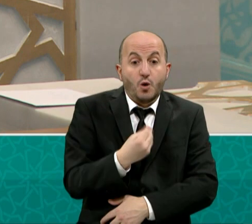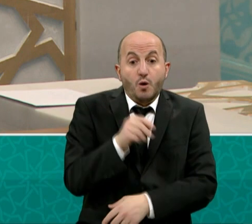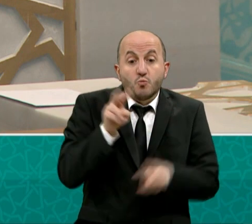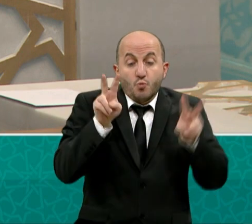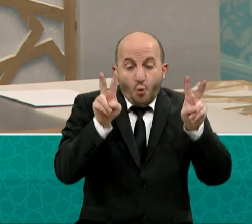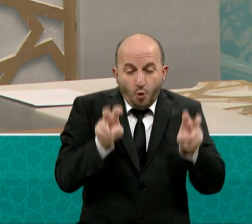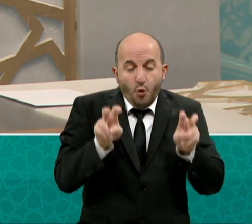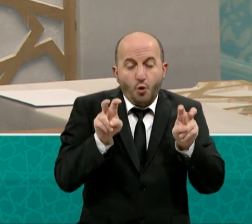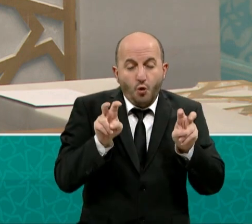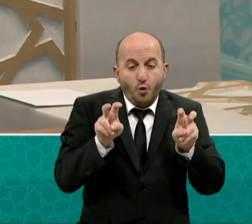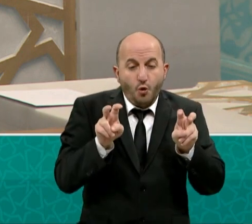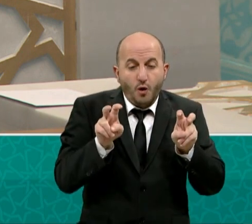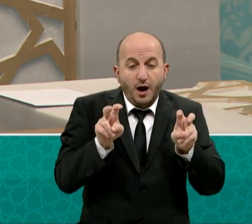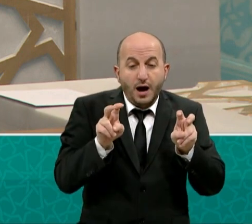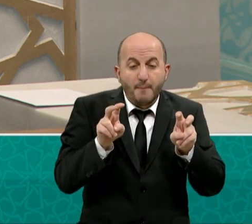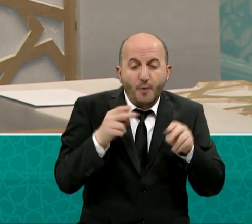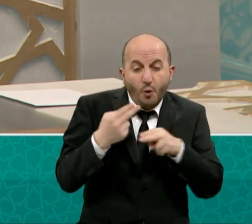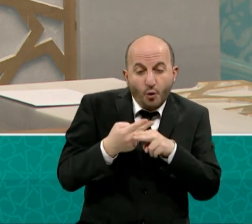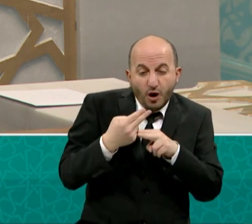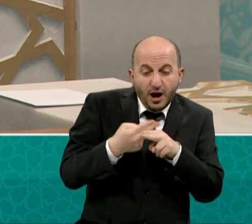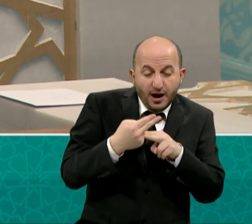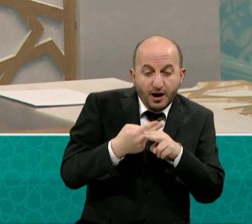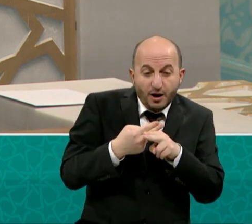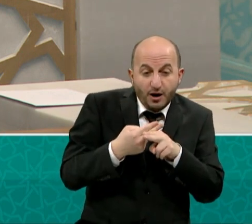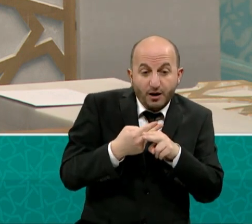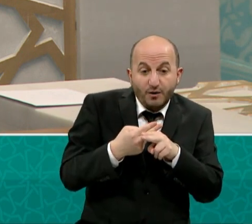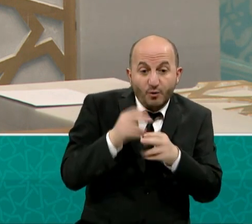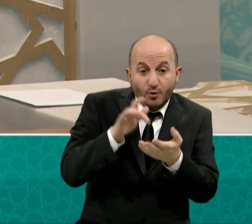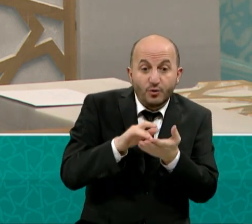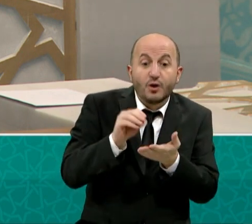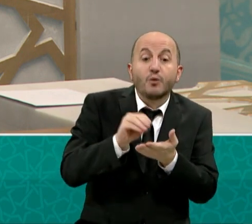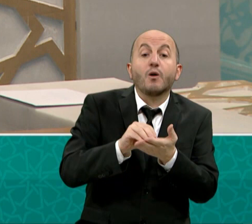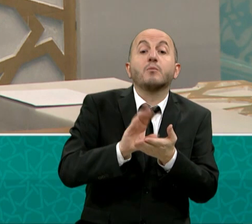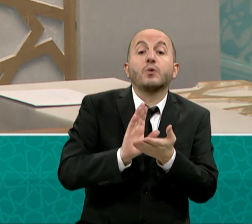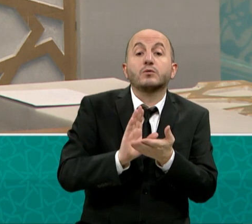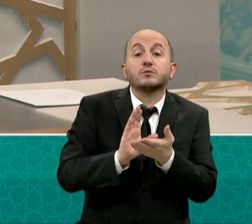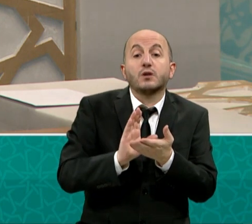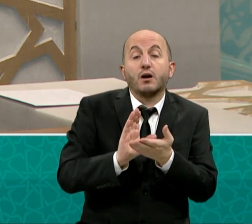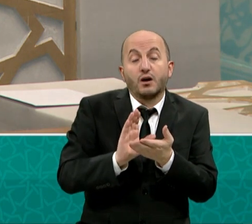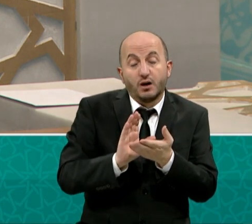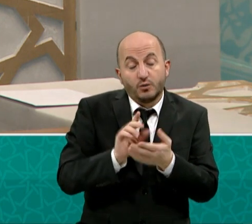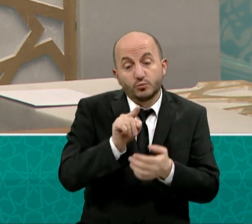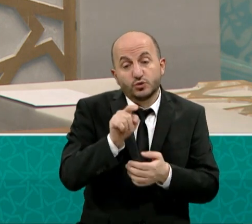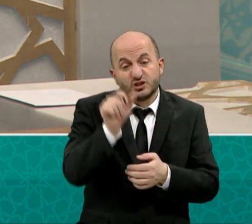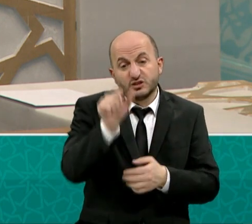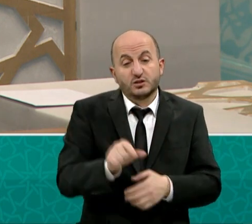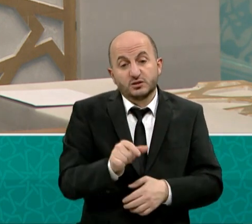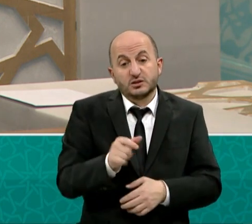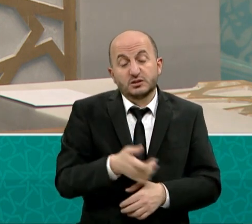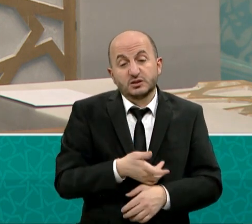eğer bir örnek kişilik ortaya koyamıyorsa İslami kişilik, bu insanın dindarlığı